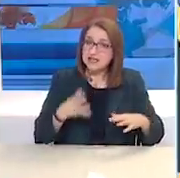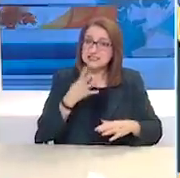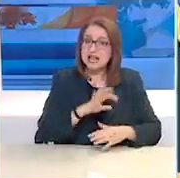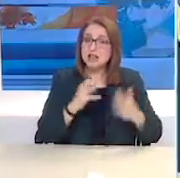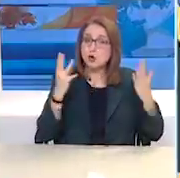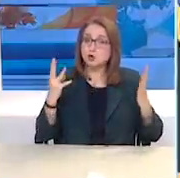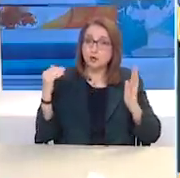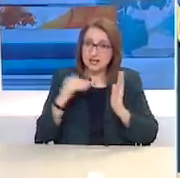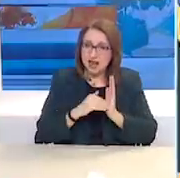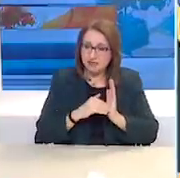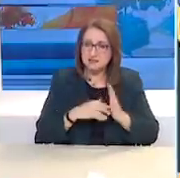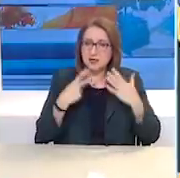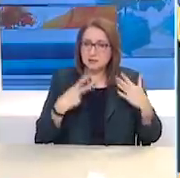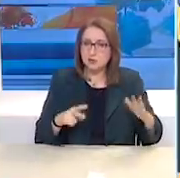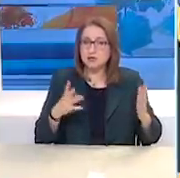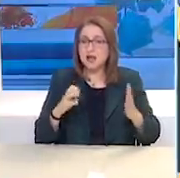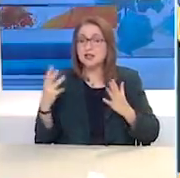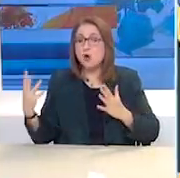48.798 κλινικά δείγματα.